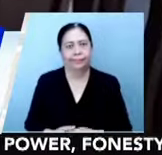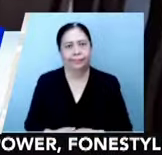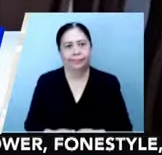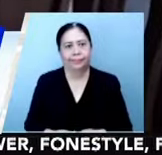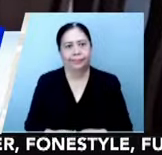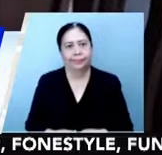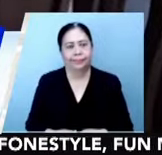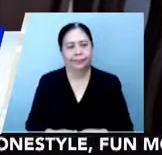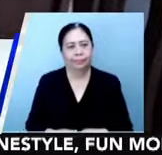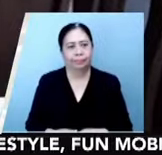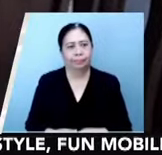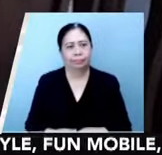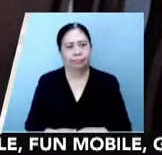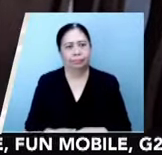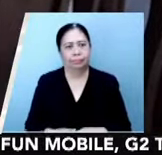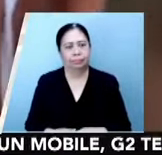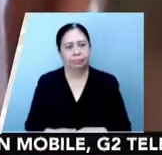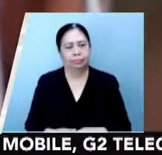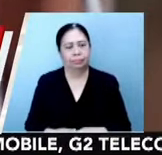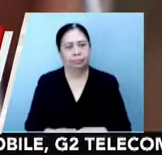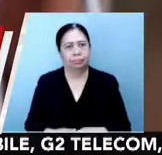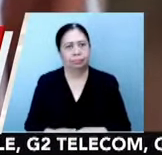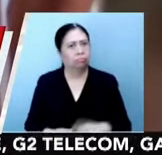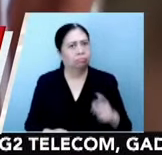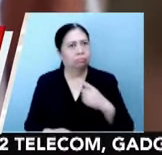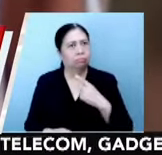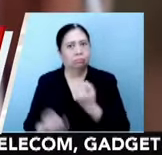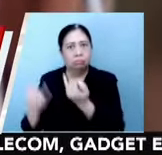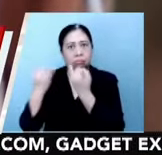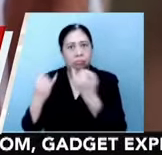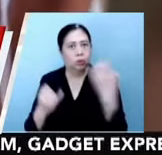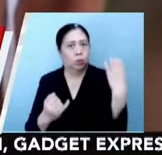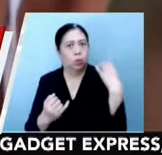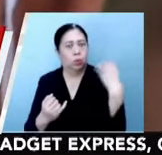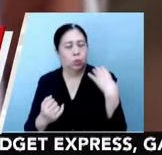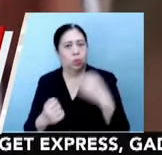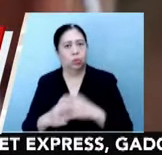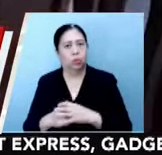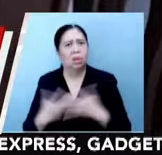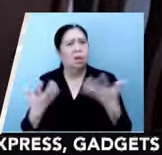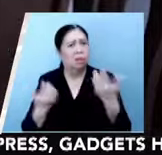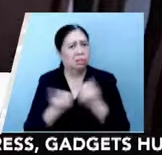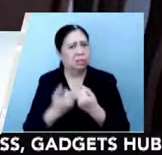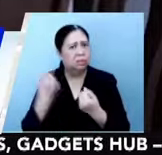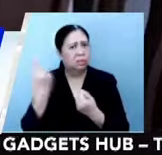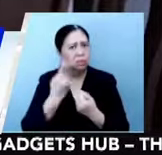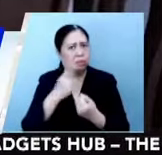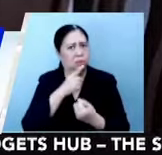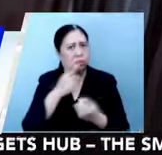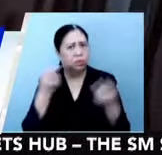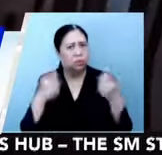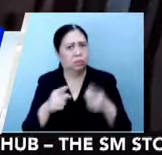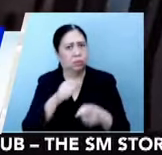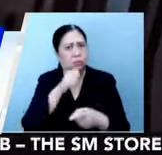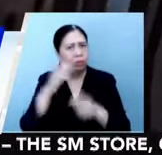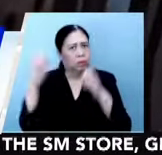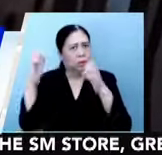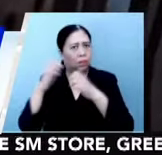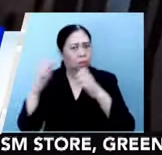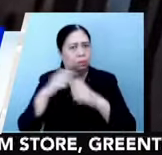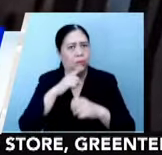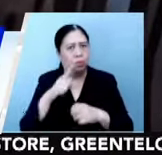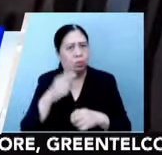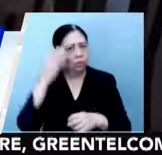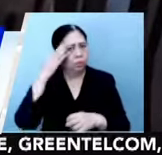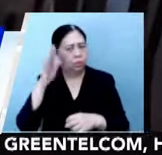Wala pong ganun na sinabi si coach. Ano po, aksidente po talaga yung nangyari. Unexpected po talaga. Hindi ko po